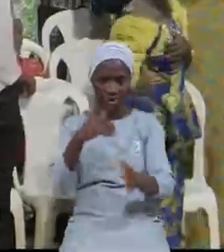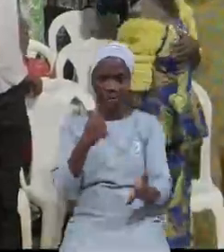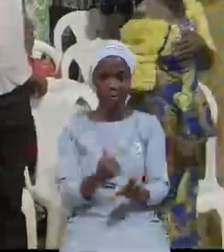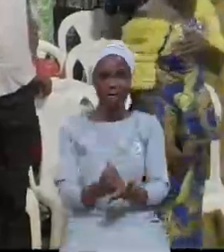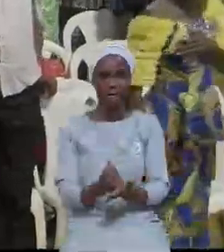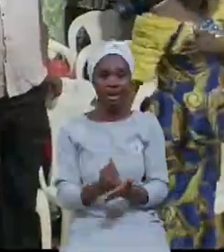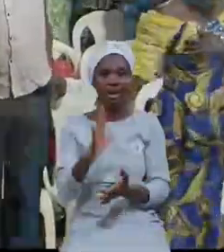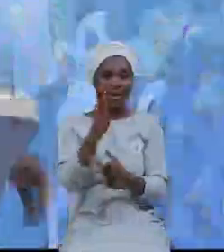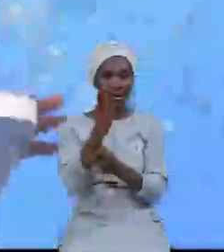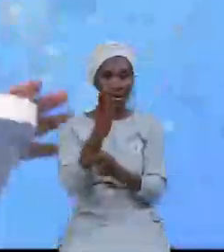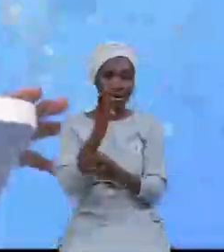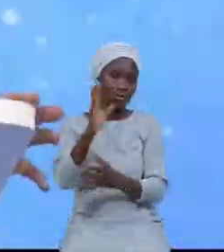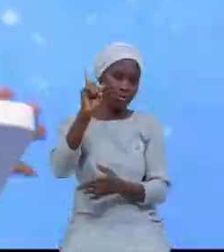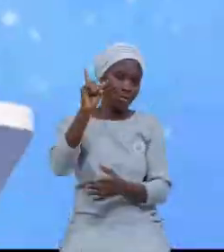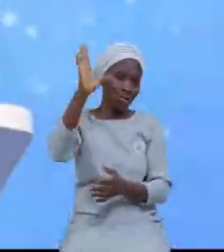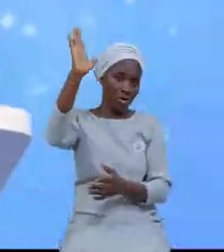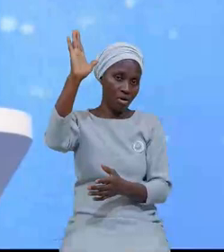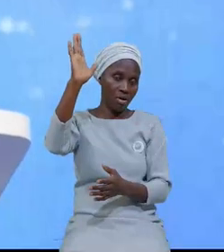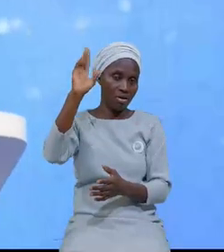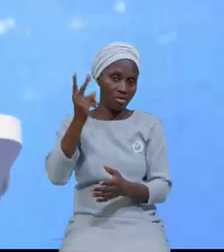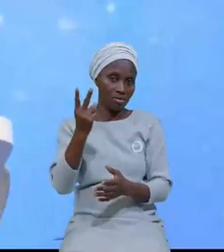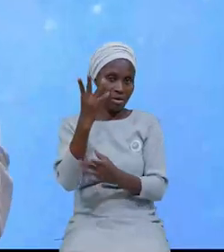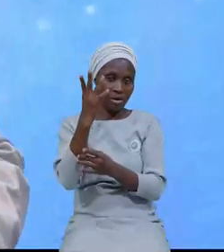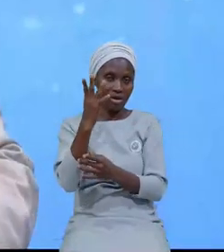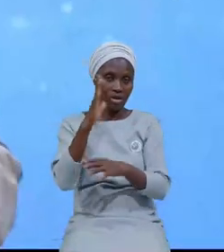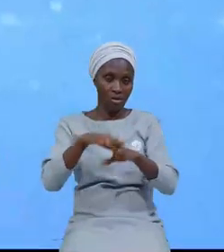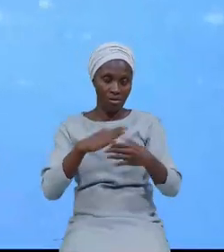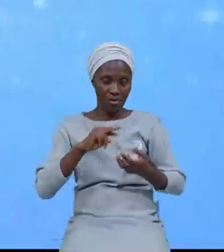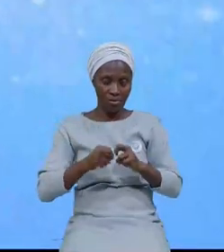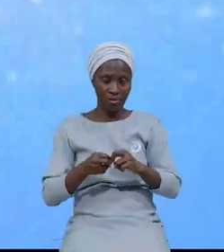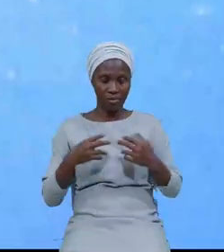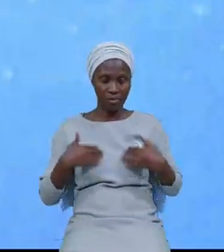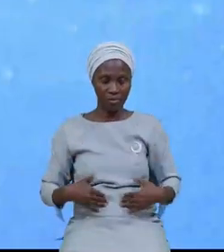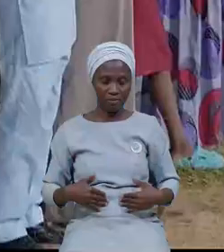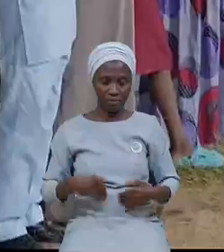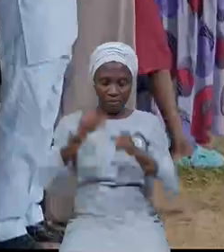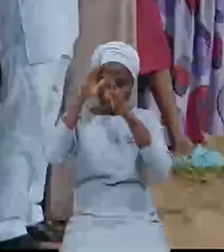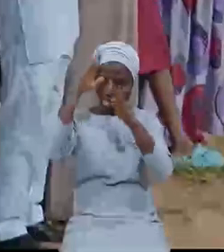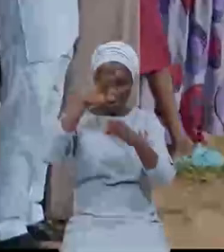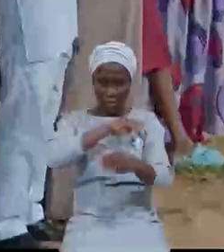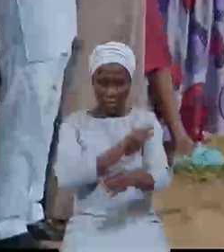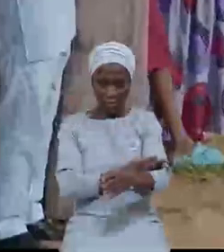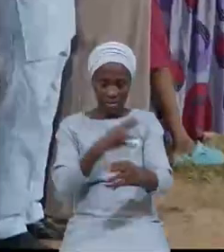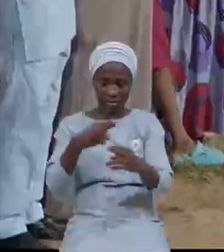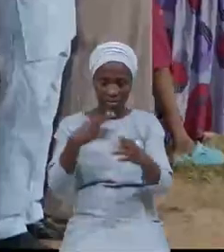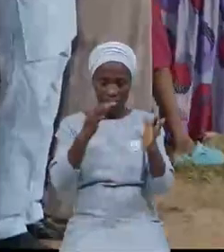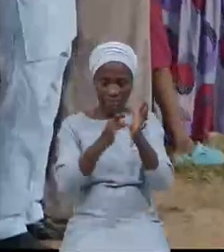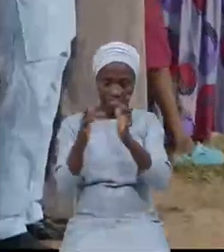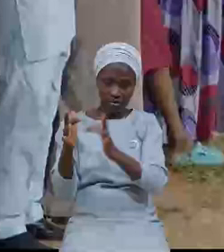alors lève une main et impose l'autre mais là où tu as le défi Père au nom puissant de